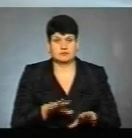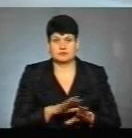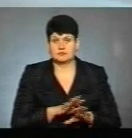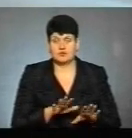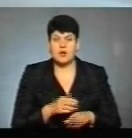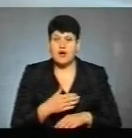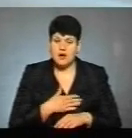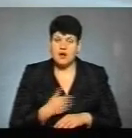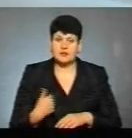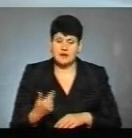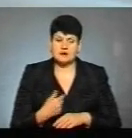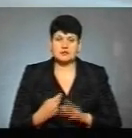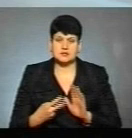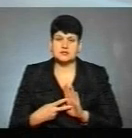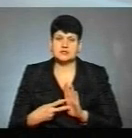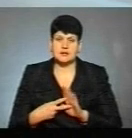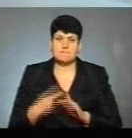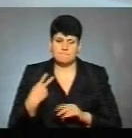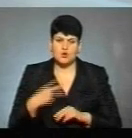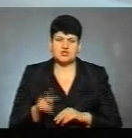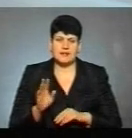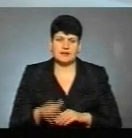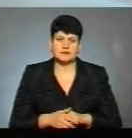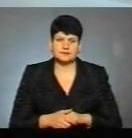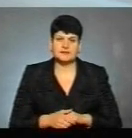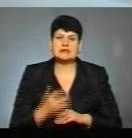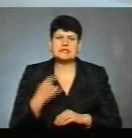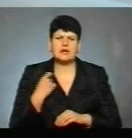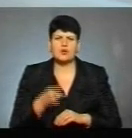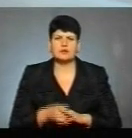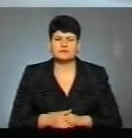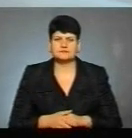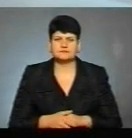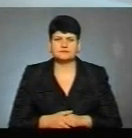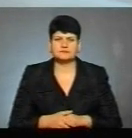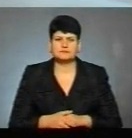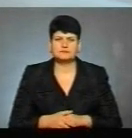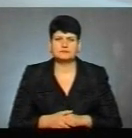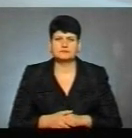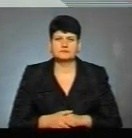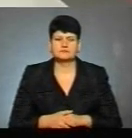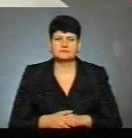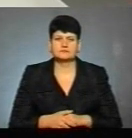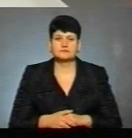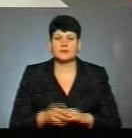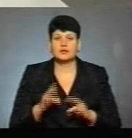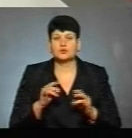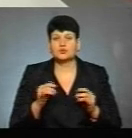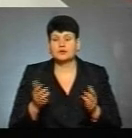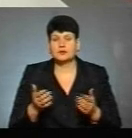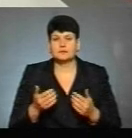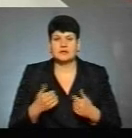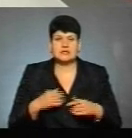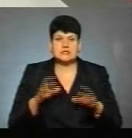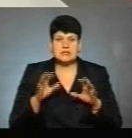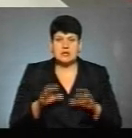а нас семеро посадили. На скільки років? Ну, мені, ну, це там